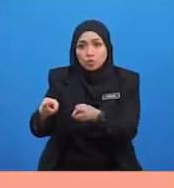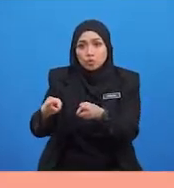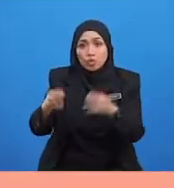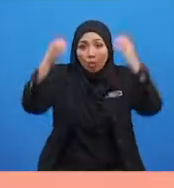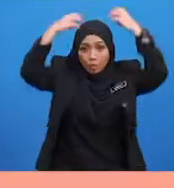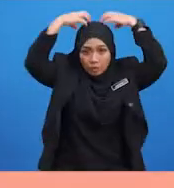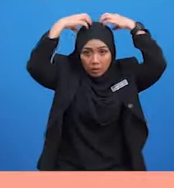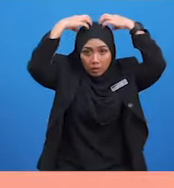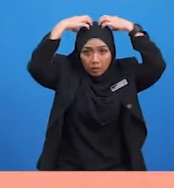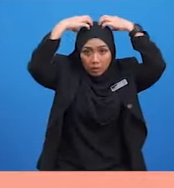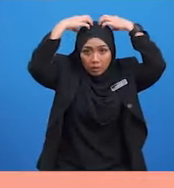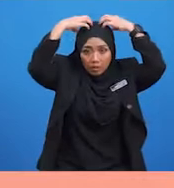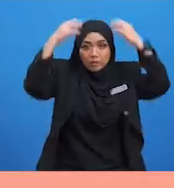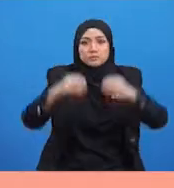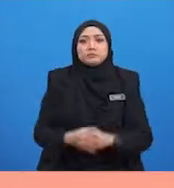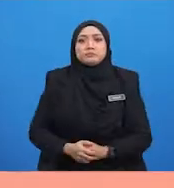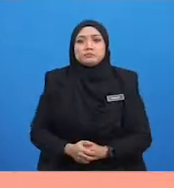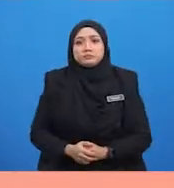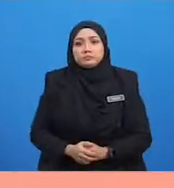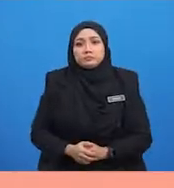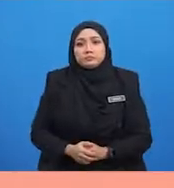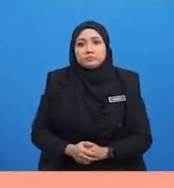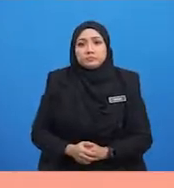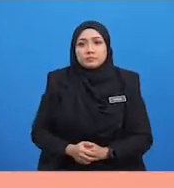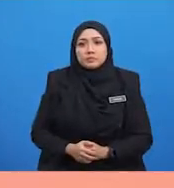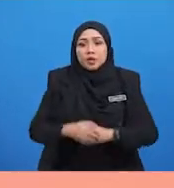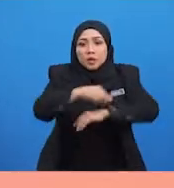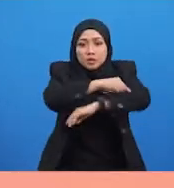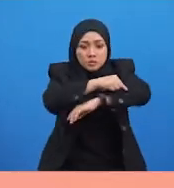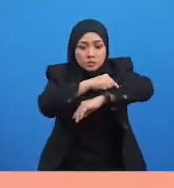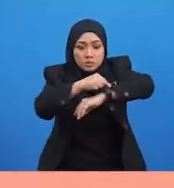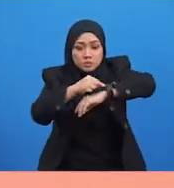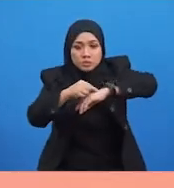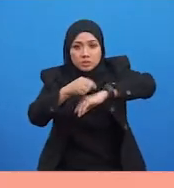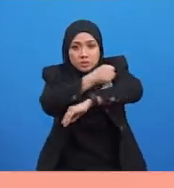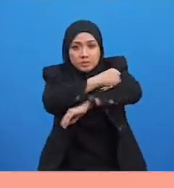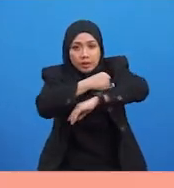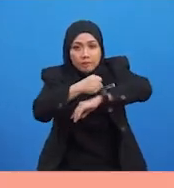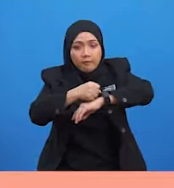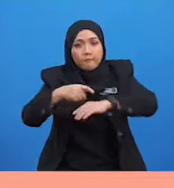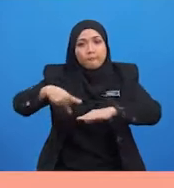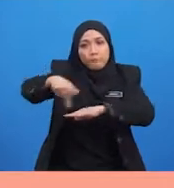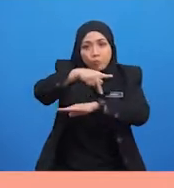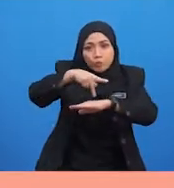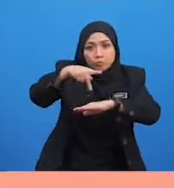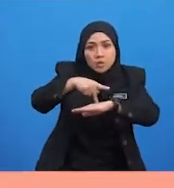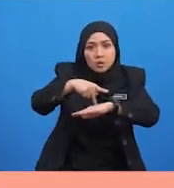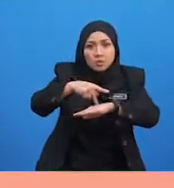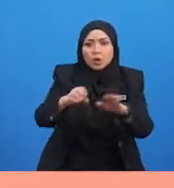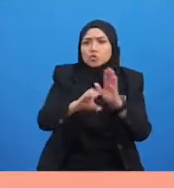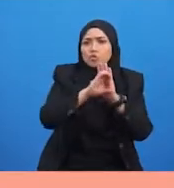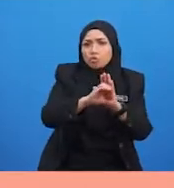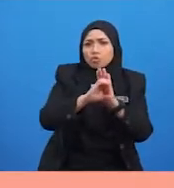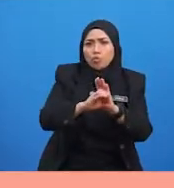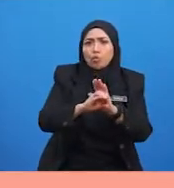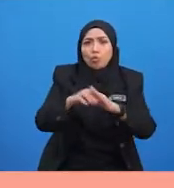merupakan sebahagian dari sistem saraf pusat. Contohnya, sekiranya kulit kita